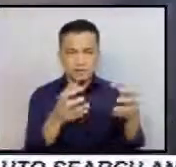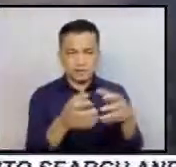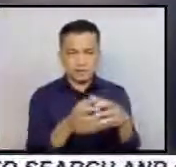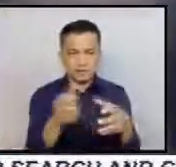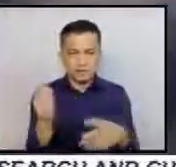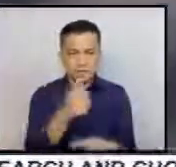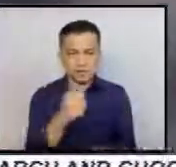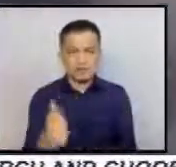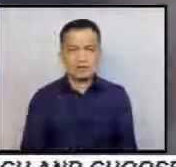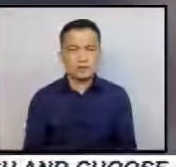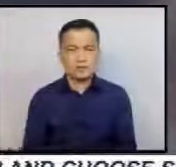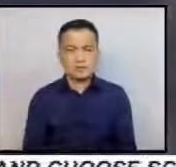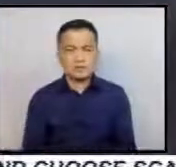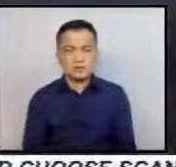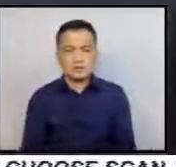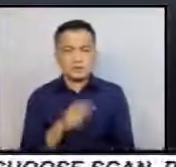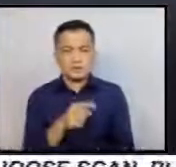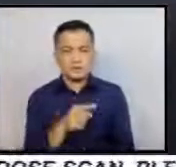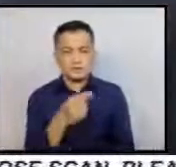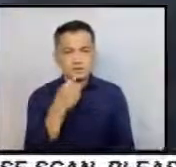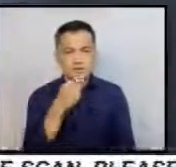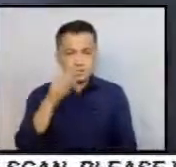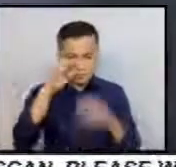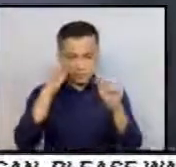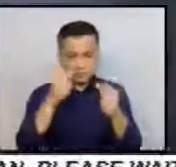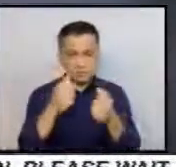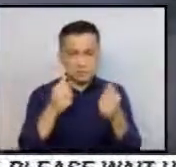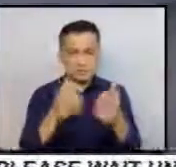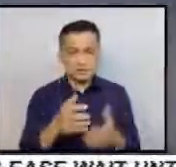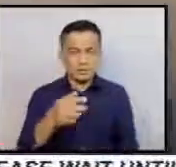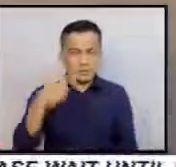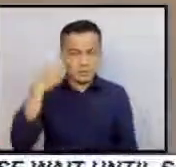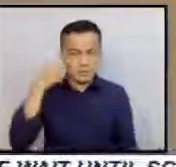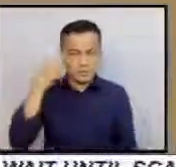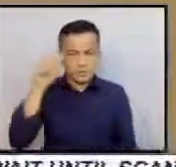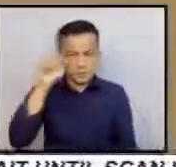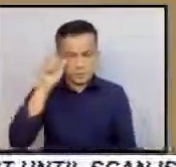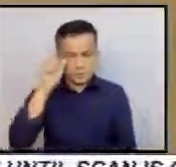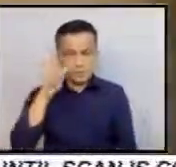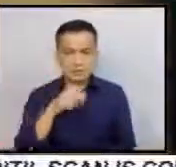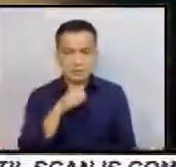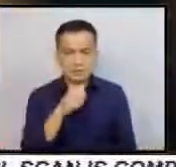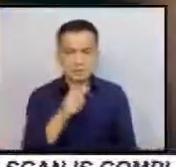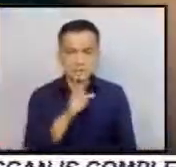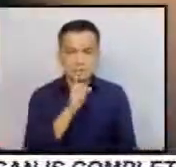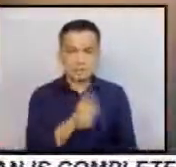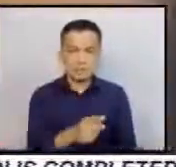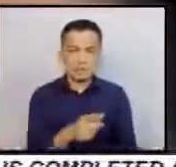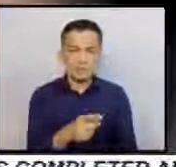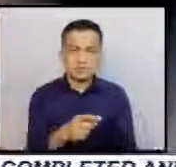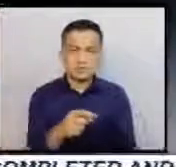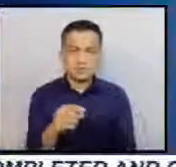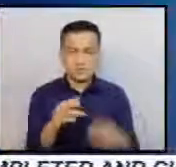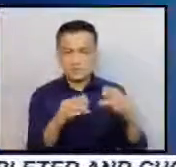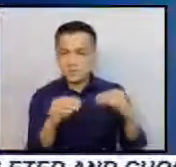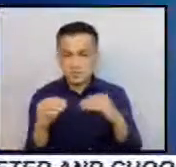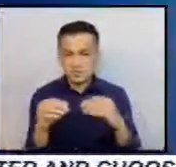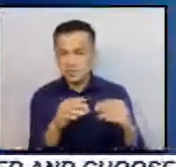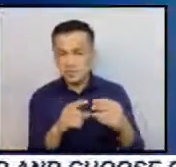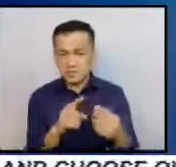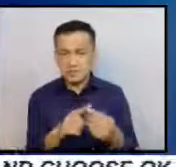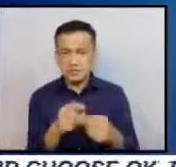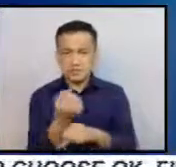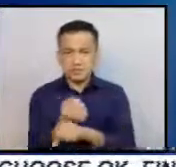transportasyon. Dito sinabi ni Presidential Aspirant Senator Panfilo Lacson na hindi naman totoo ang mga sabi-sabi tungkol sa Solid